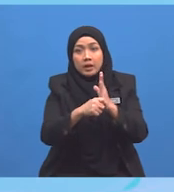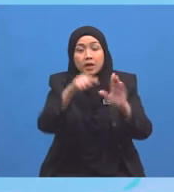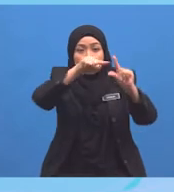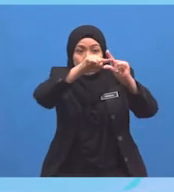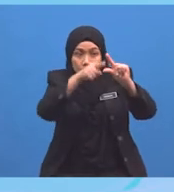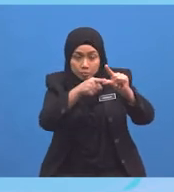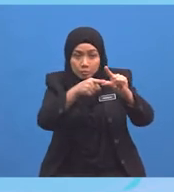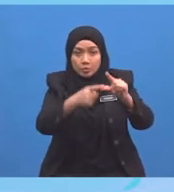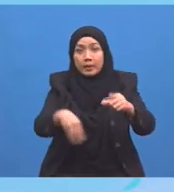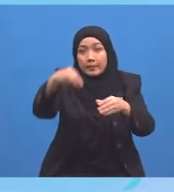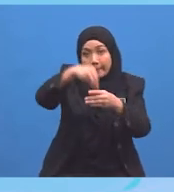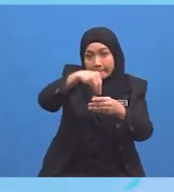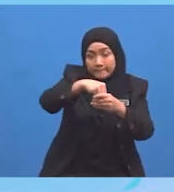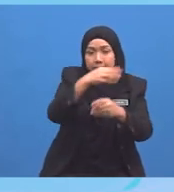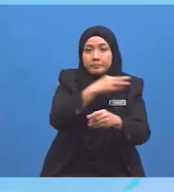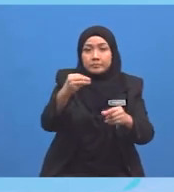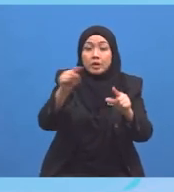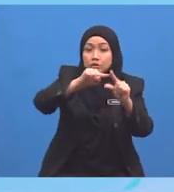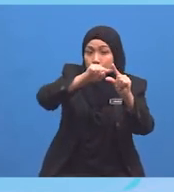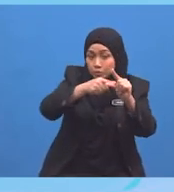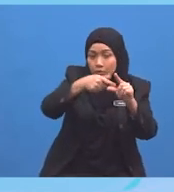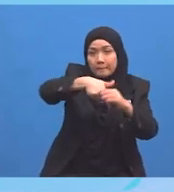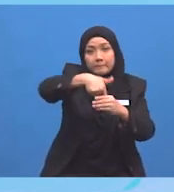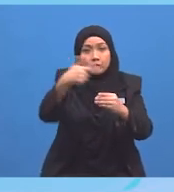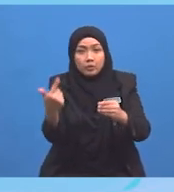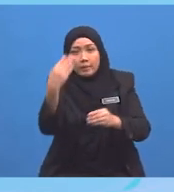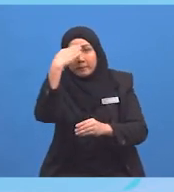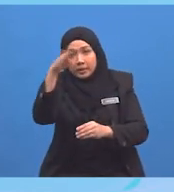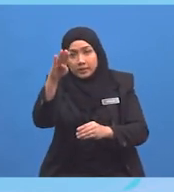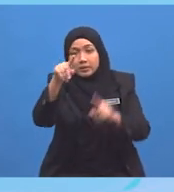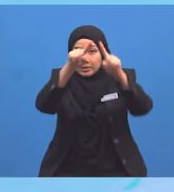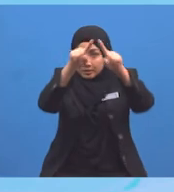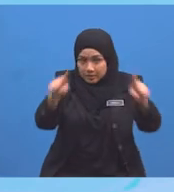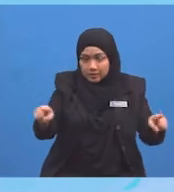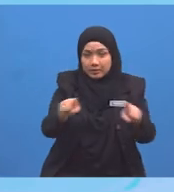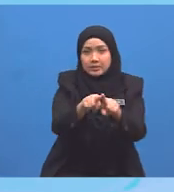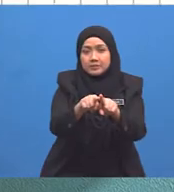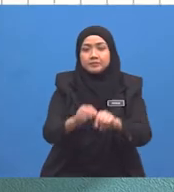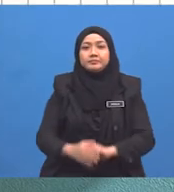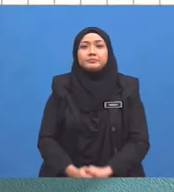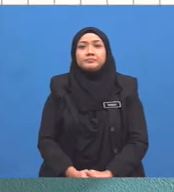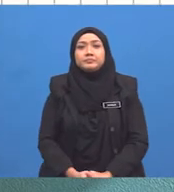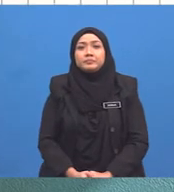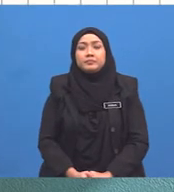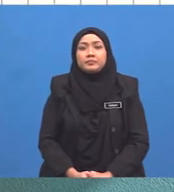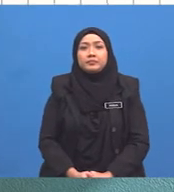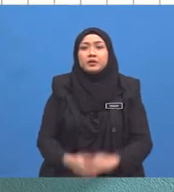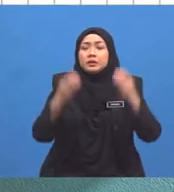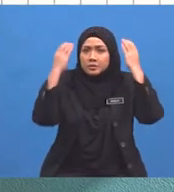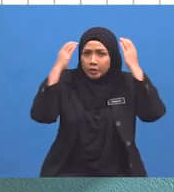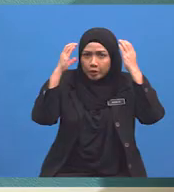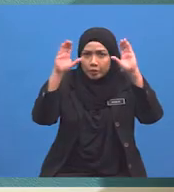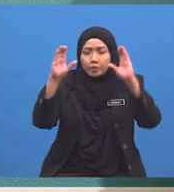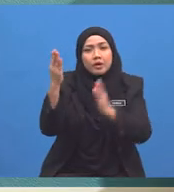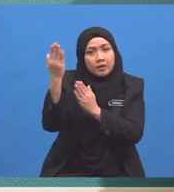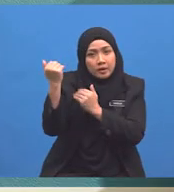pedalaman dan sudut peluaran bagi segitiga. Cikgu amat